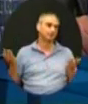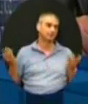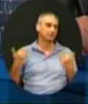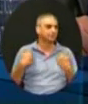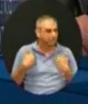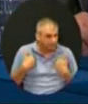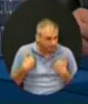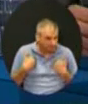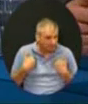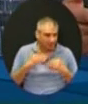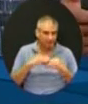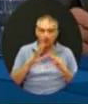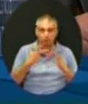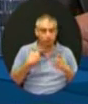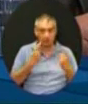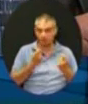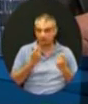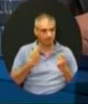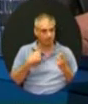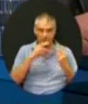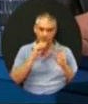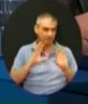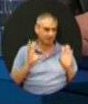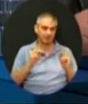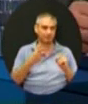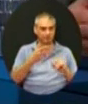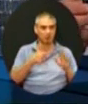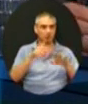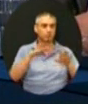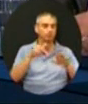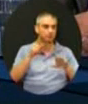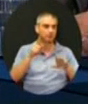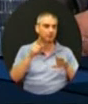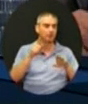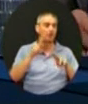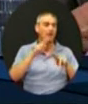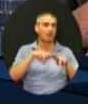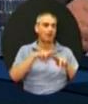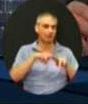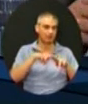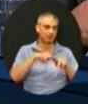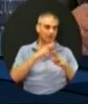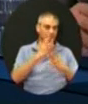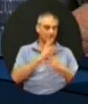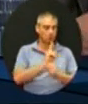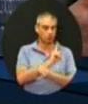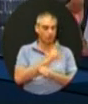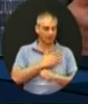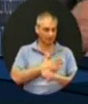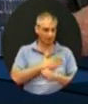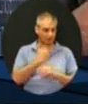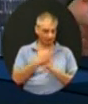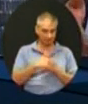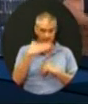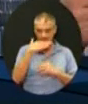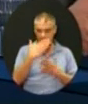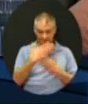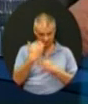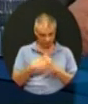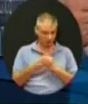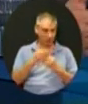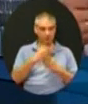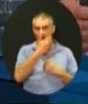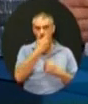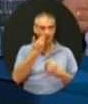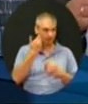אני לפחות לפ מה שהתפרסם לא שחכתי על זה עם ראש הממשלה אבל שאחרי שתעבור תקופת החגים עבר פסח צריך לעבור